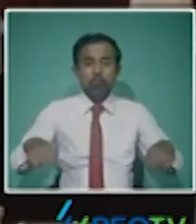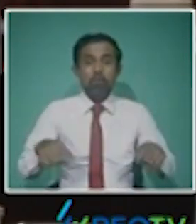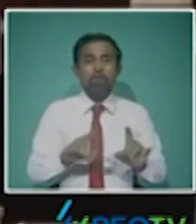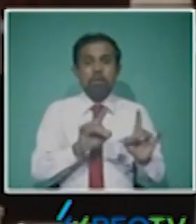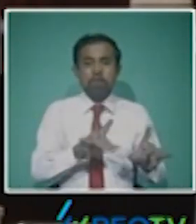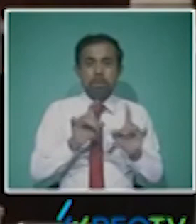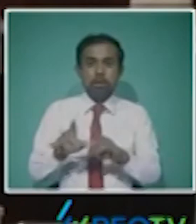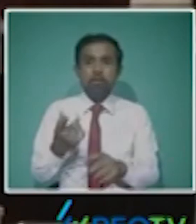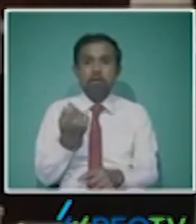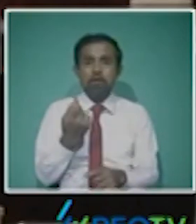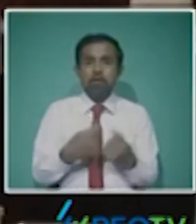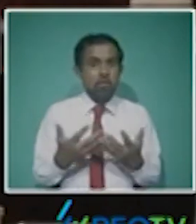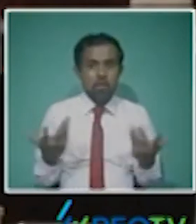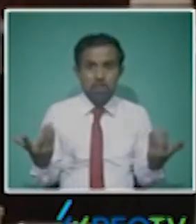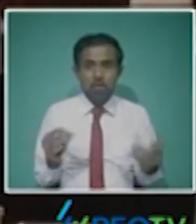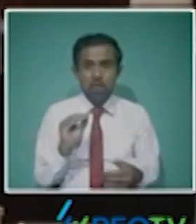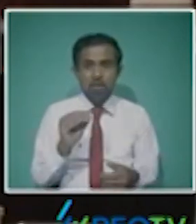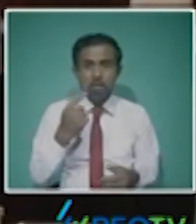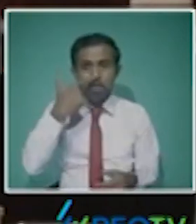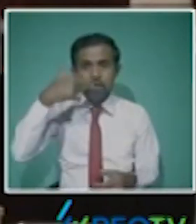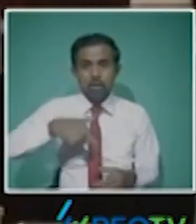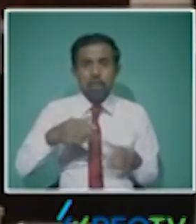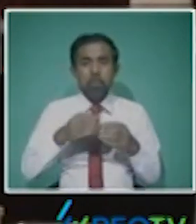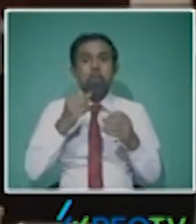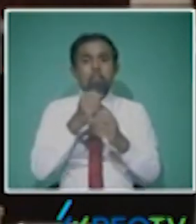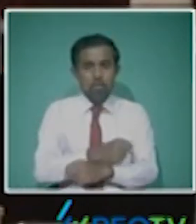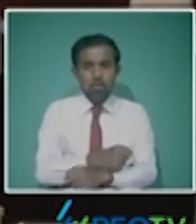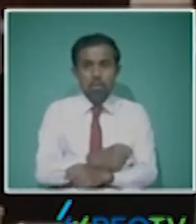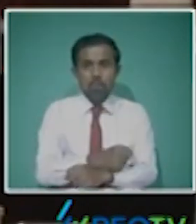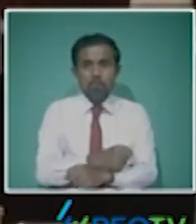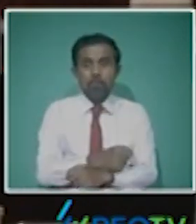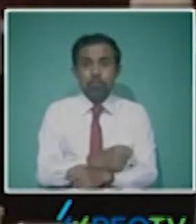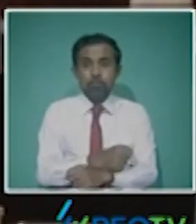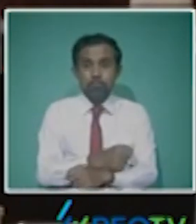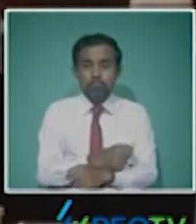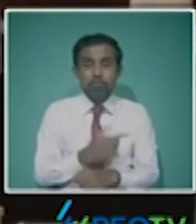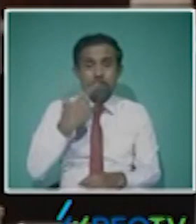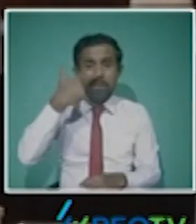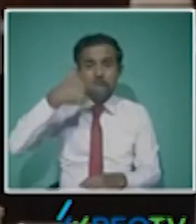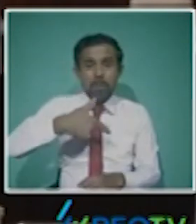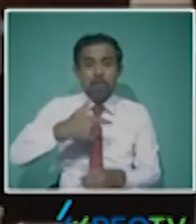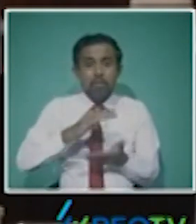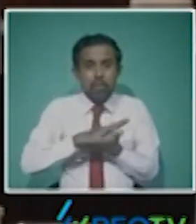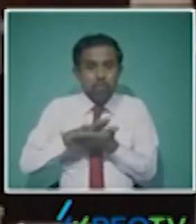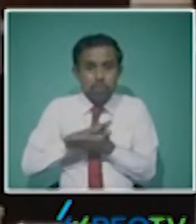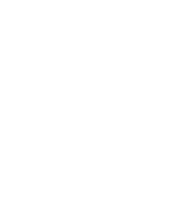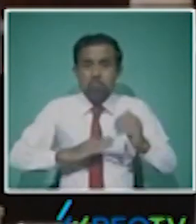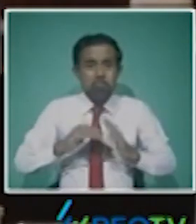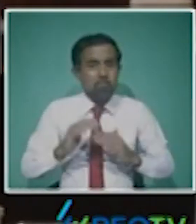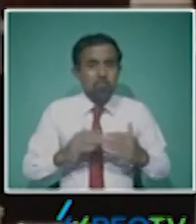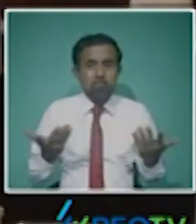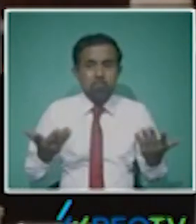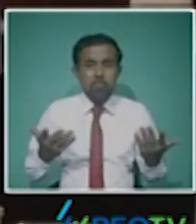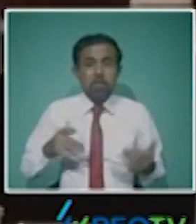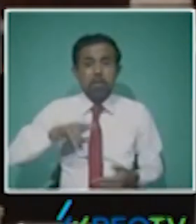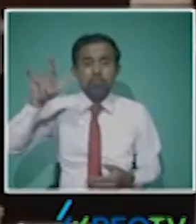නිරූපිත මිලකට මේක විකුණුවේ නැත්තම් තෙල් සංස්ථාව බංකොලොත් වෙනවා ඒ විතරක් නෙවෙයි ඉන්ධන අර පිරිමැස්යෙන් පාවිච්චි නොකළොත්